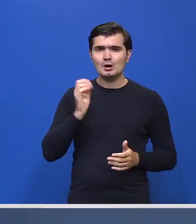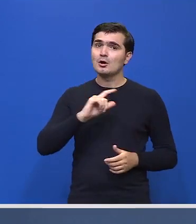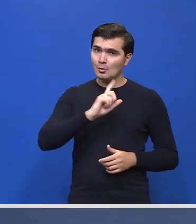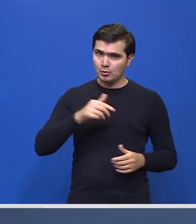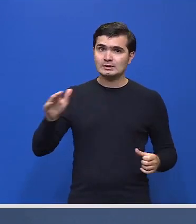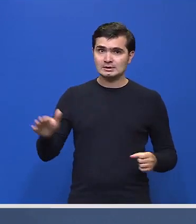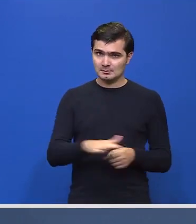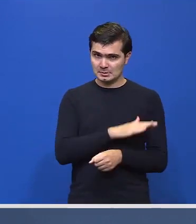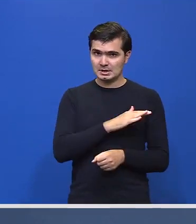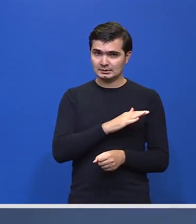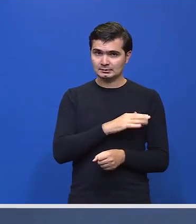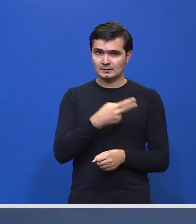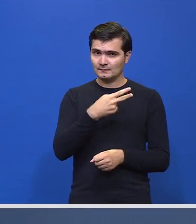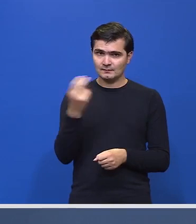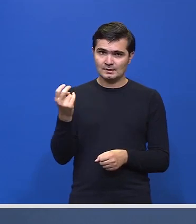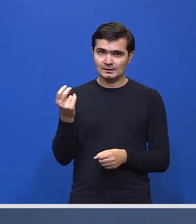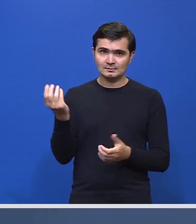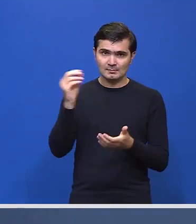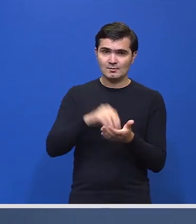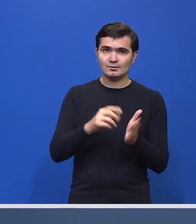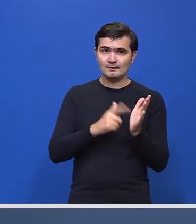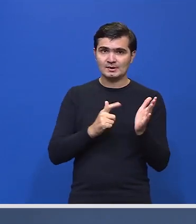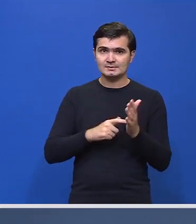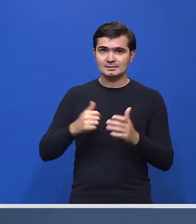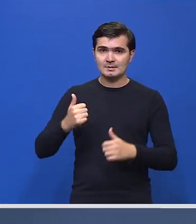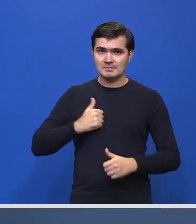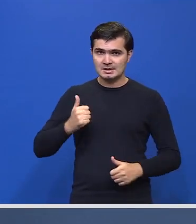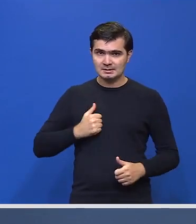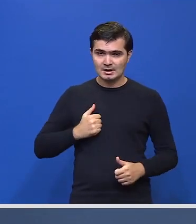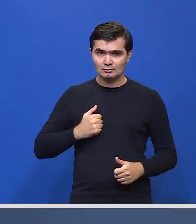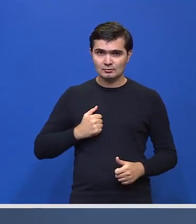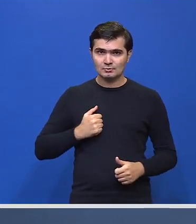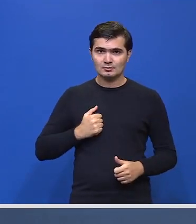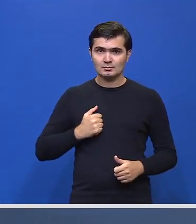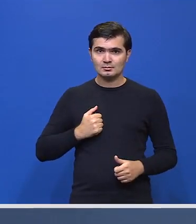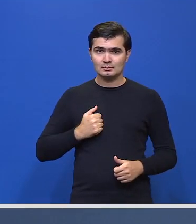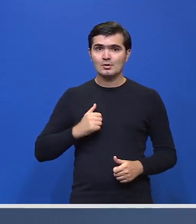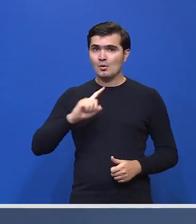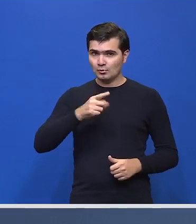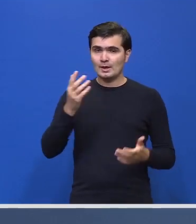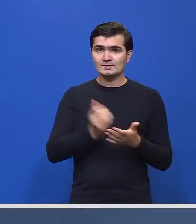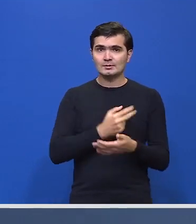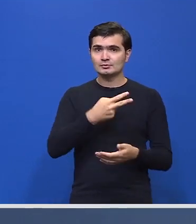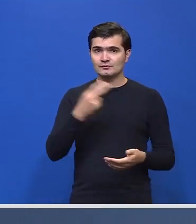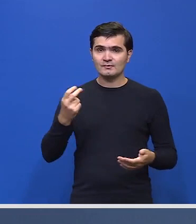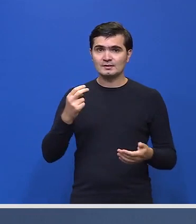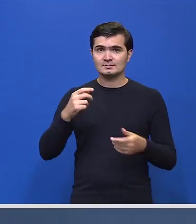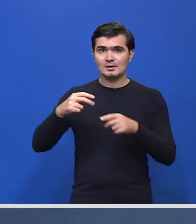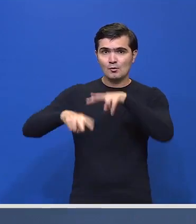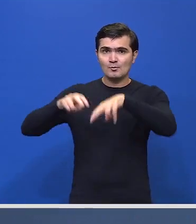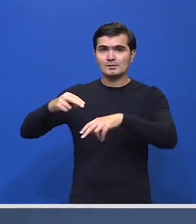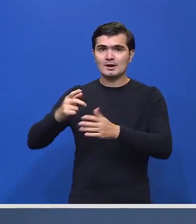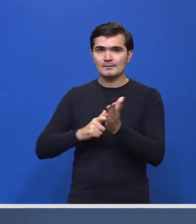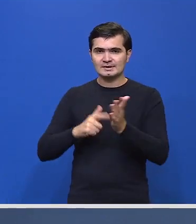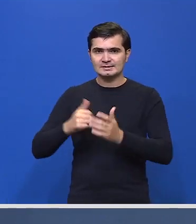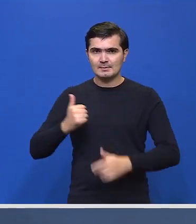el îndeplinit fără să includem și pensiile militarilor? Adică putem să atingem am acel spus, jalon fără să ne atingem și de pensiile militarilor?